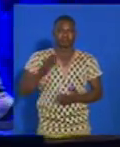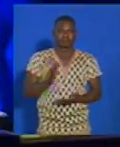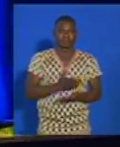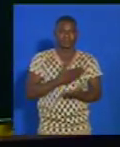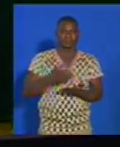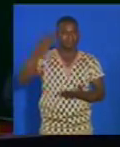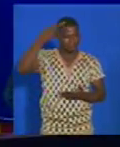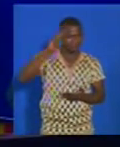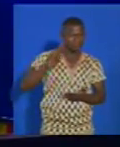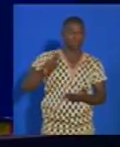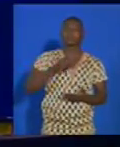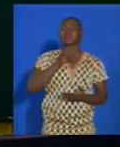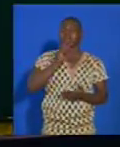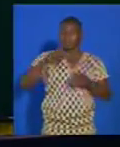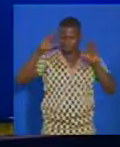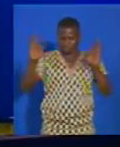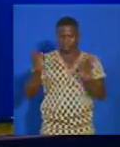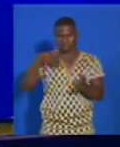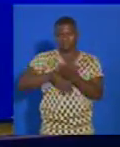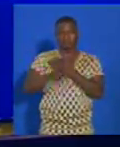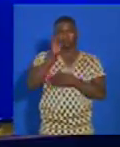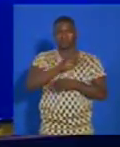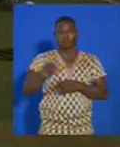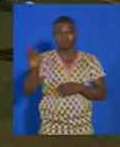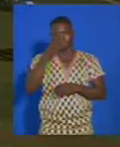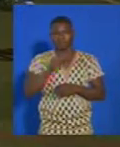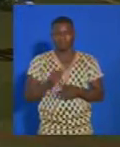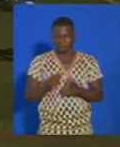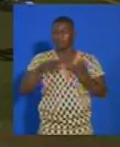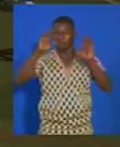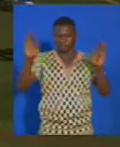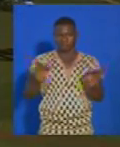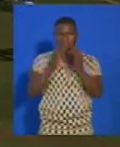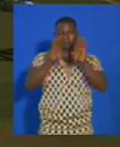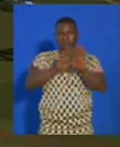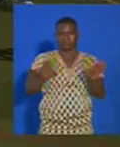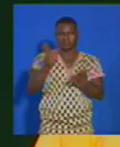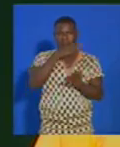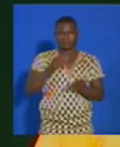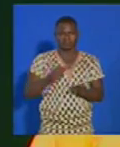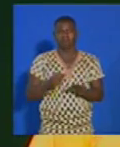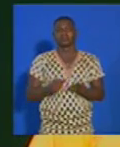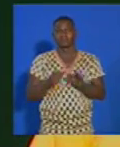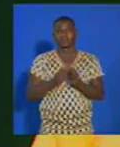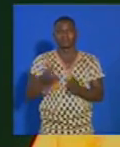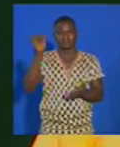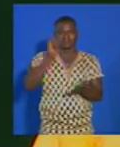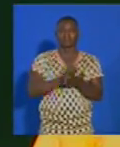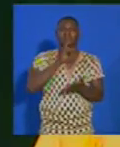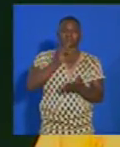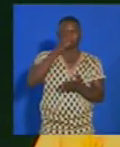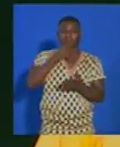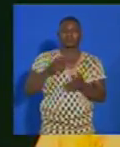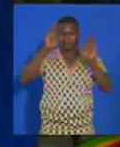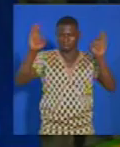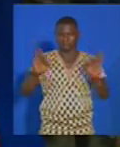Le reggae est en fête à Ouagadougou. Nous sommes à la cérémonie d'ouverture du festival Reggae City. C'est un festival qui